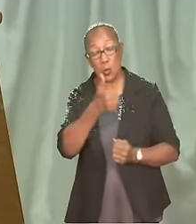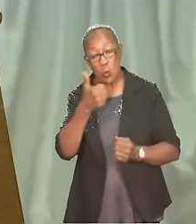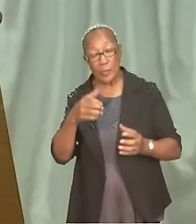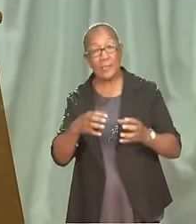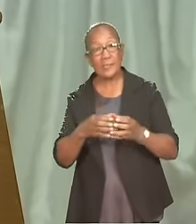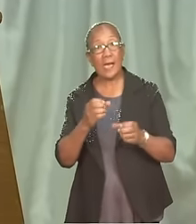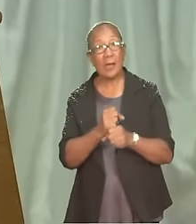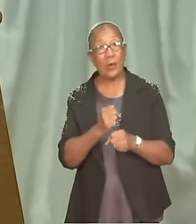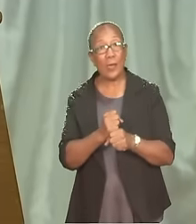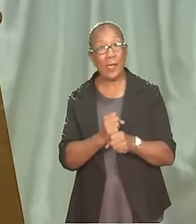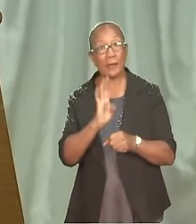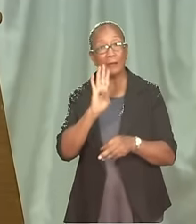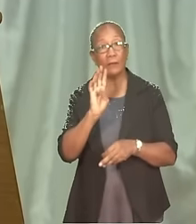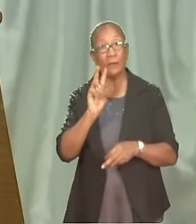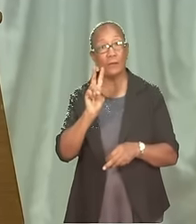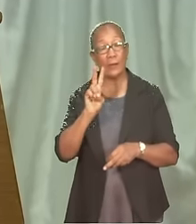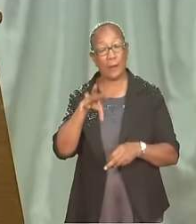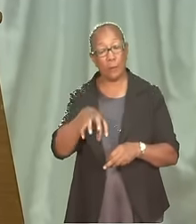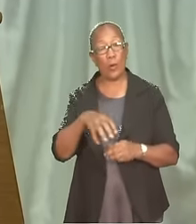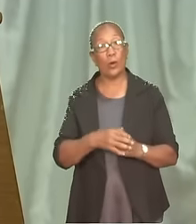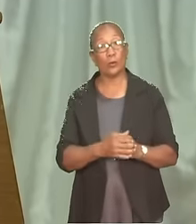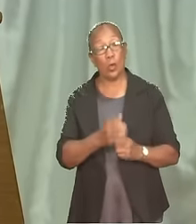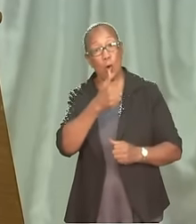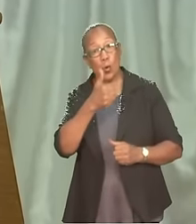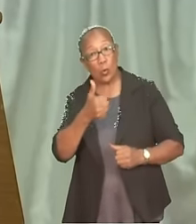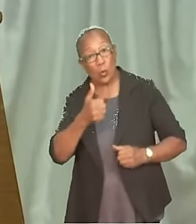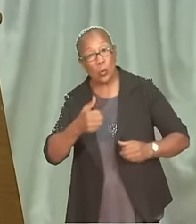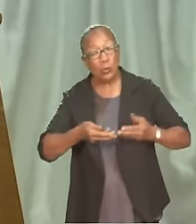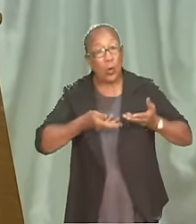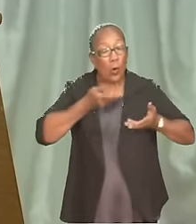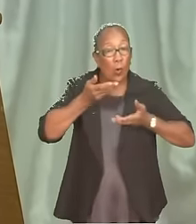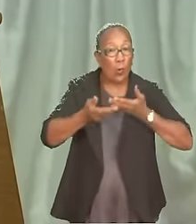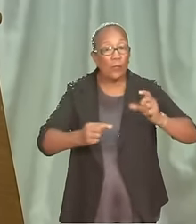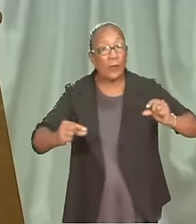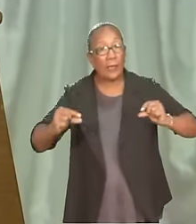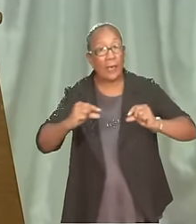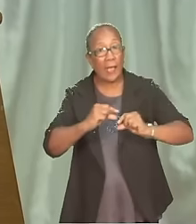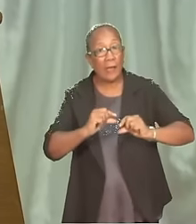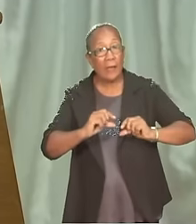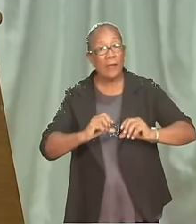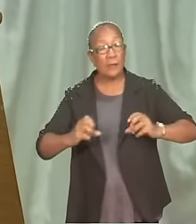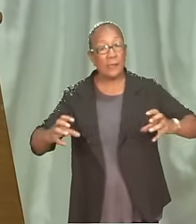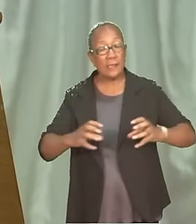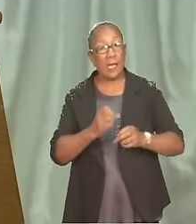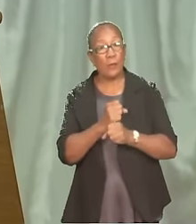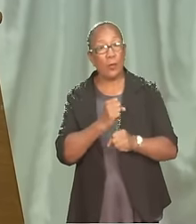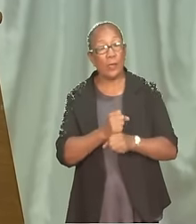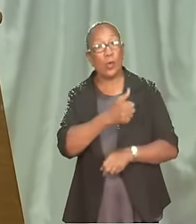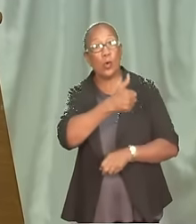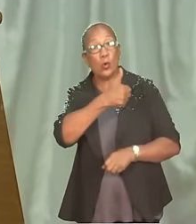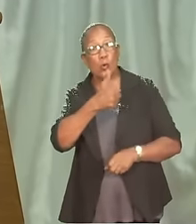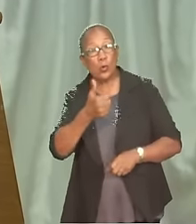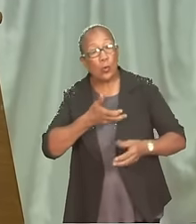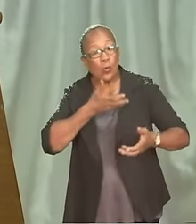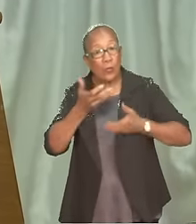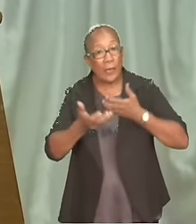met de vakbonden. Goed overleg binnen de coalitie. Goed overleg met de Nationale